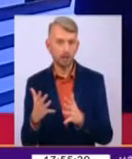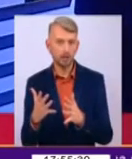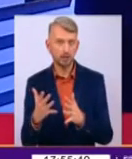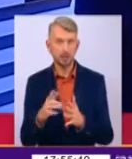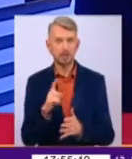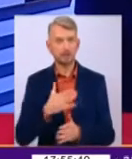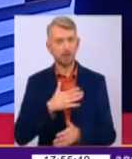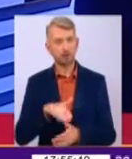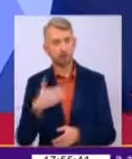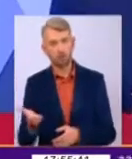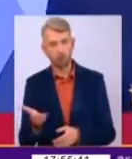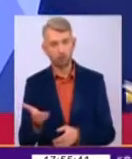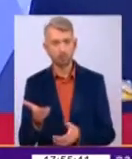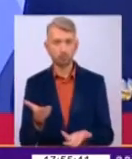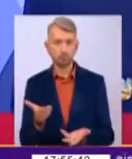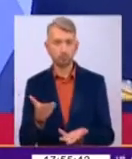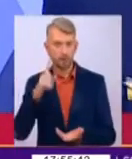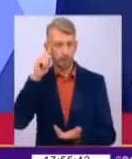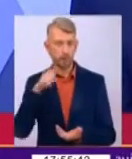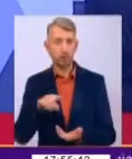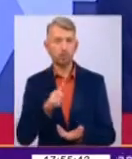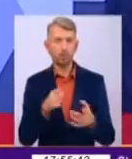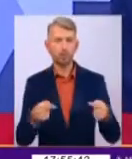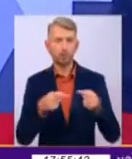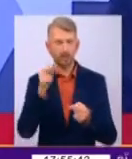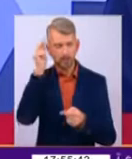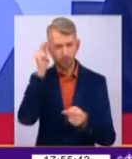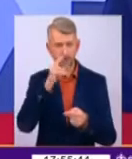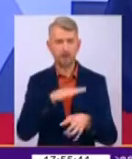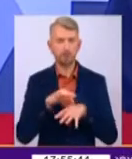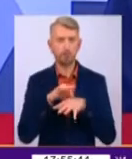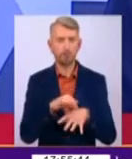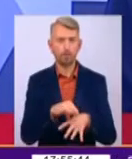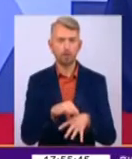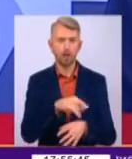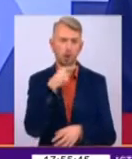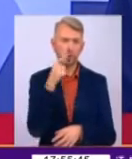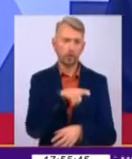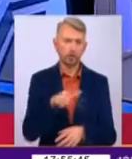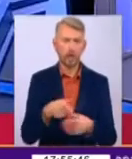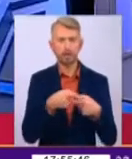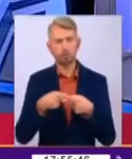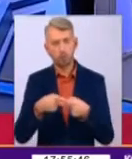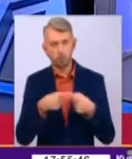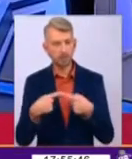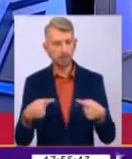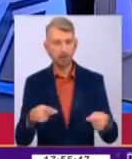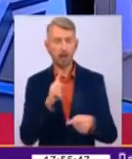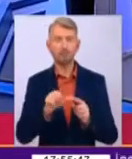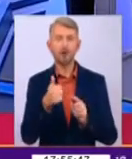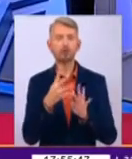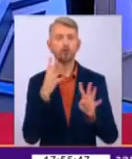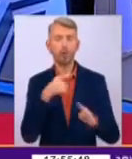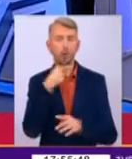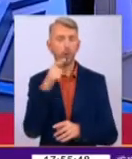з нашого боку, відомо, що відповідні навчання проводили росіяни, білоруси і так далі. Але в першу чергу